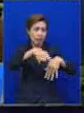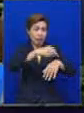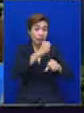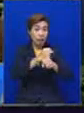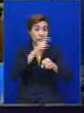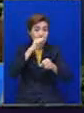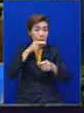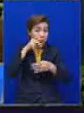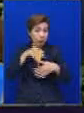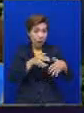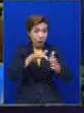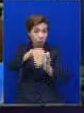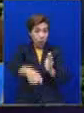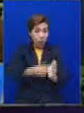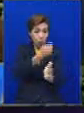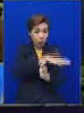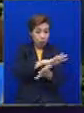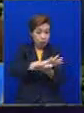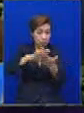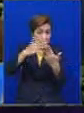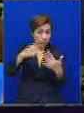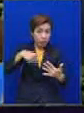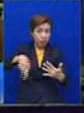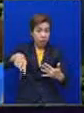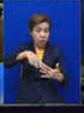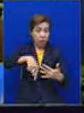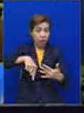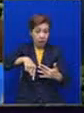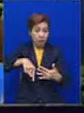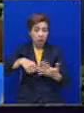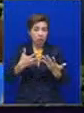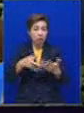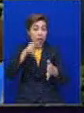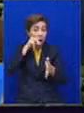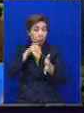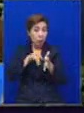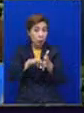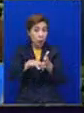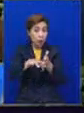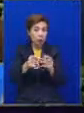คูคลองเสร็จสิ้นแล้วนะคะจะตามนโยบายของรัฐบาลนะคะจ